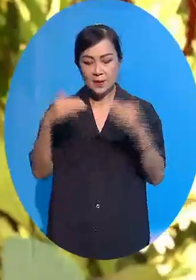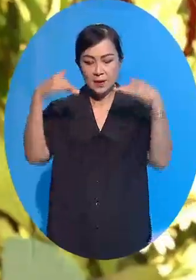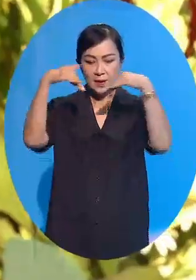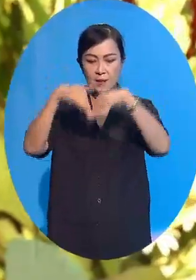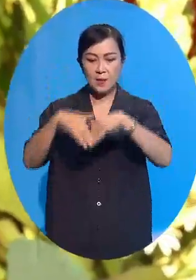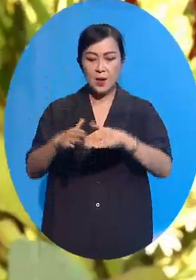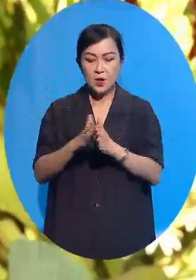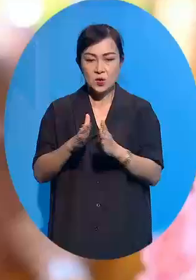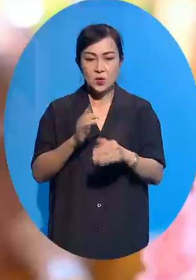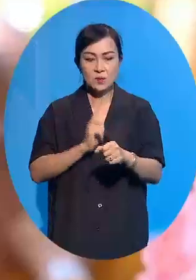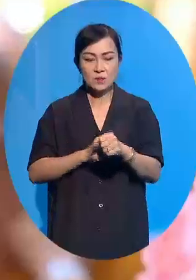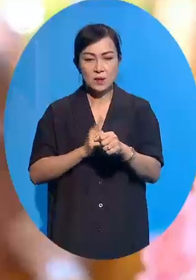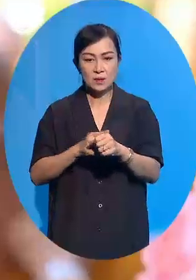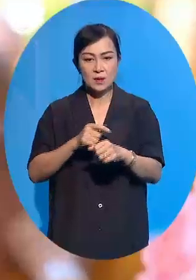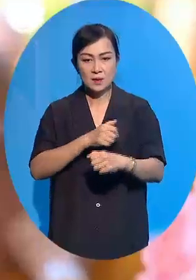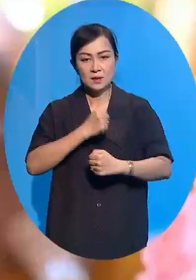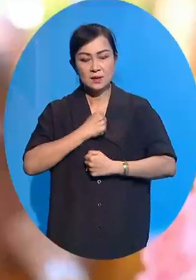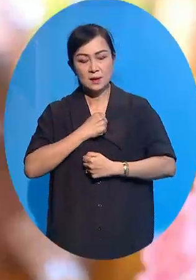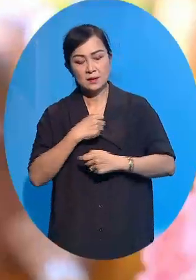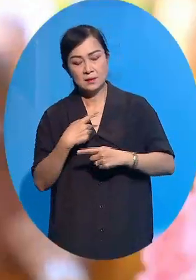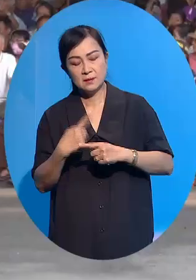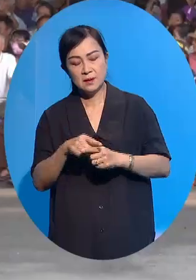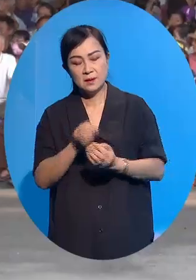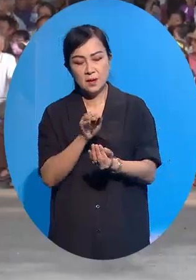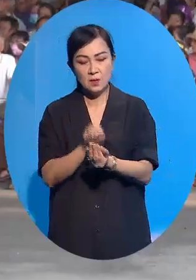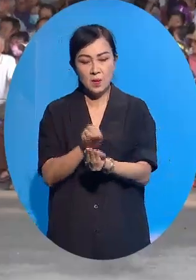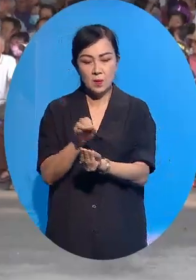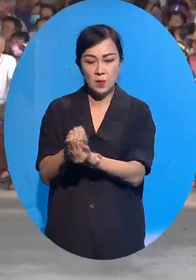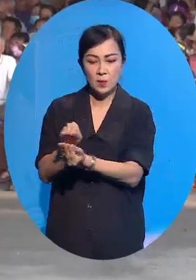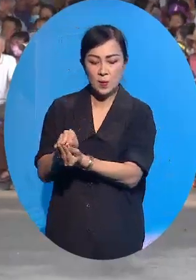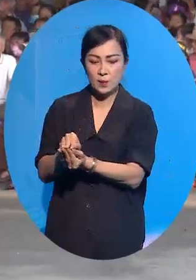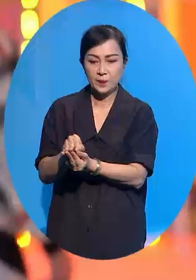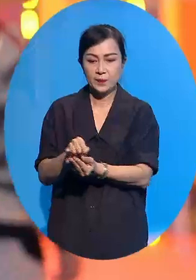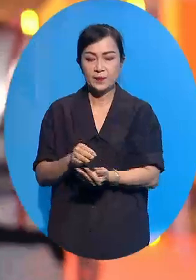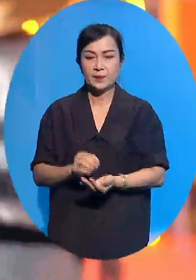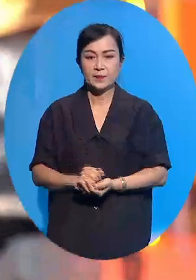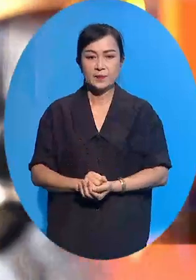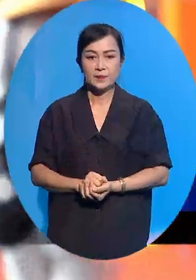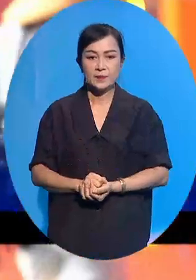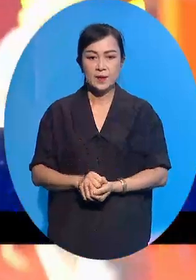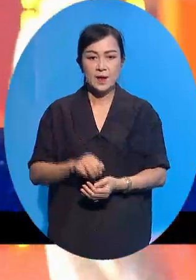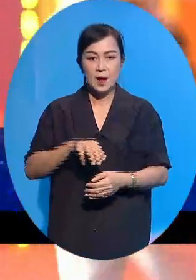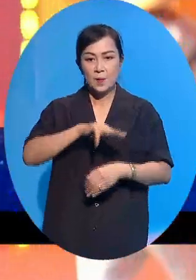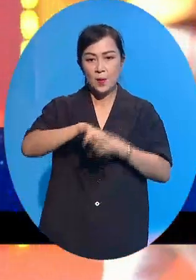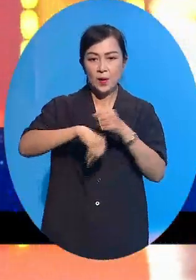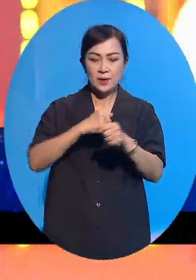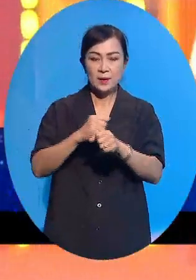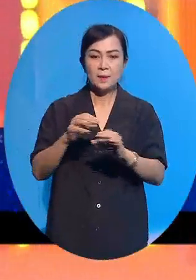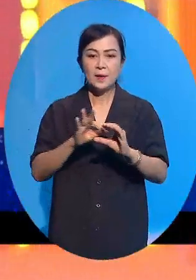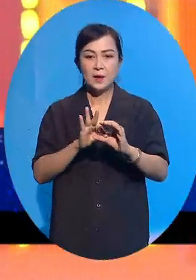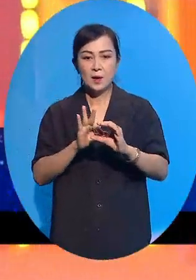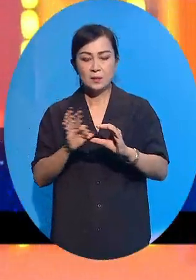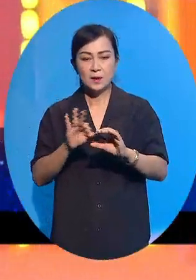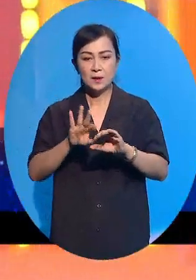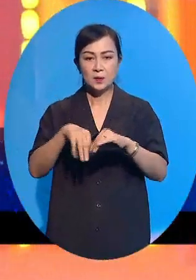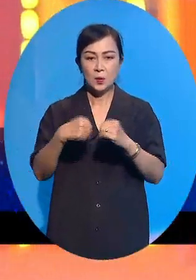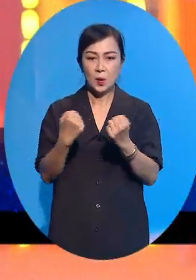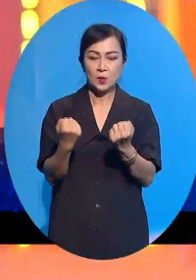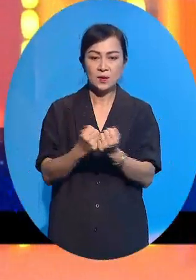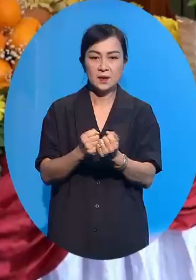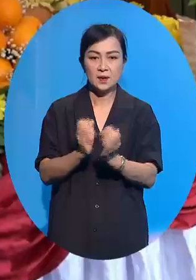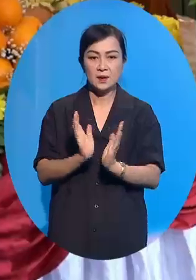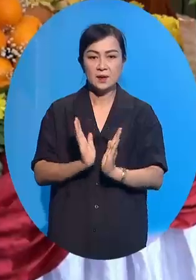của nhiều Phật tử, thân nhân của người quá cố đang an nghỉ tại Hoa viên Nghĩa trang này. Hàng năm công ty tổ chức làm